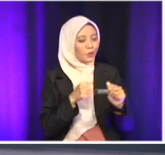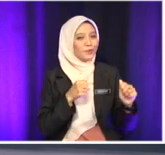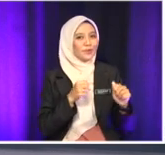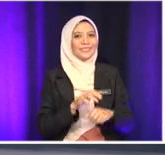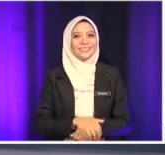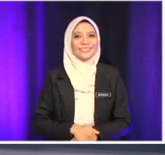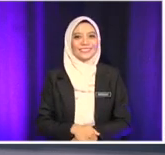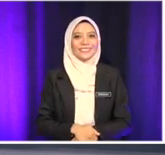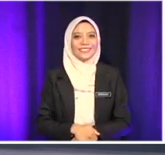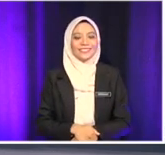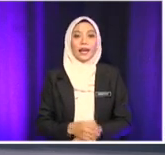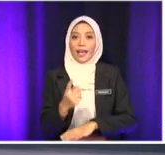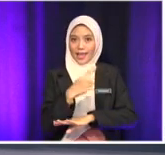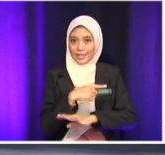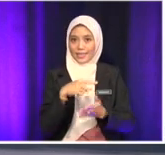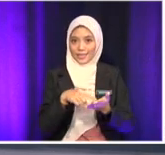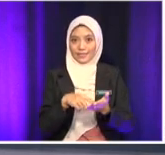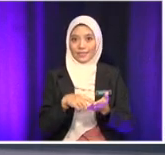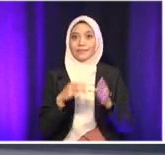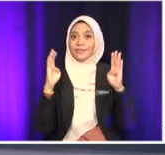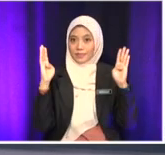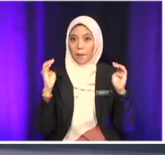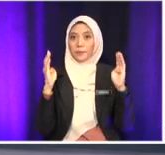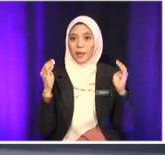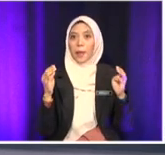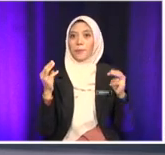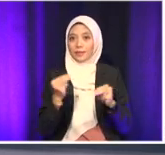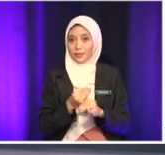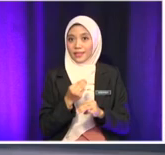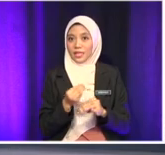kalian hari ini kita adalah mata pelajaran matematika